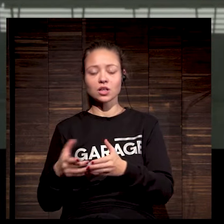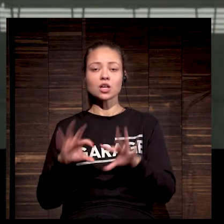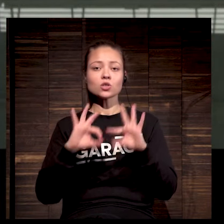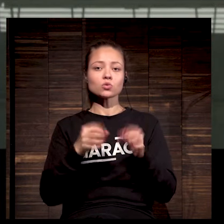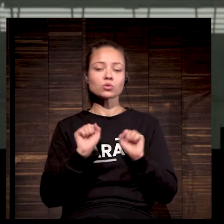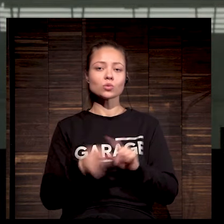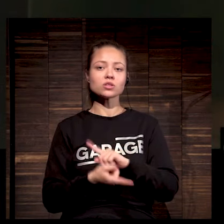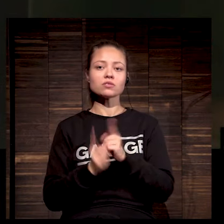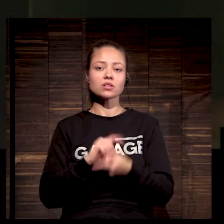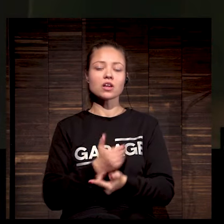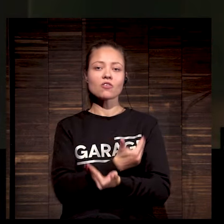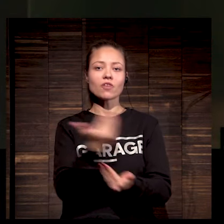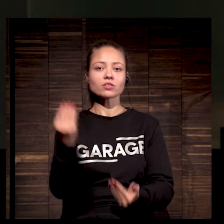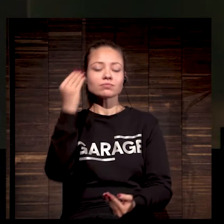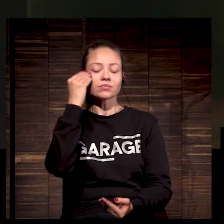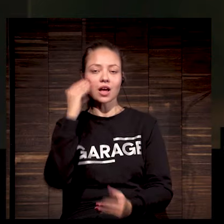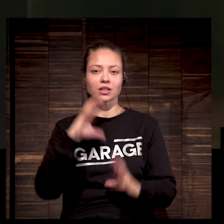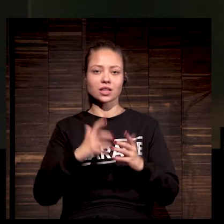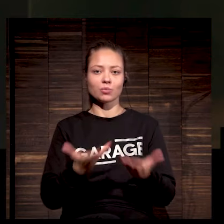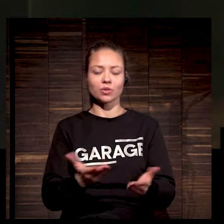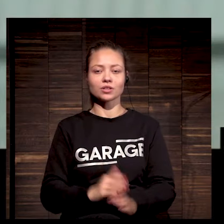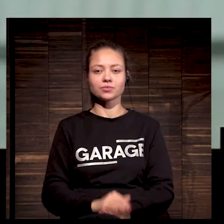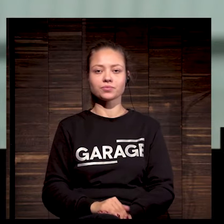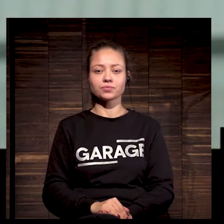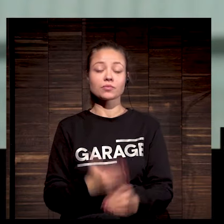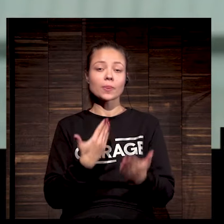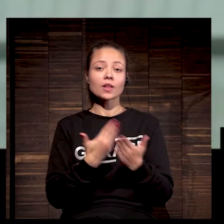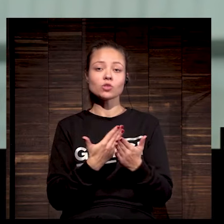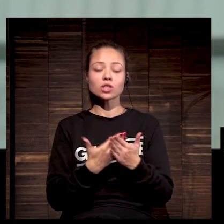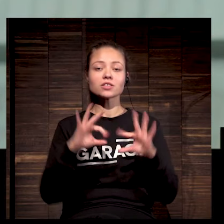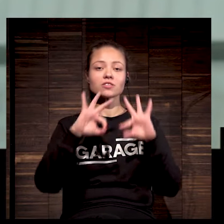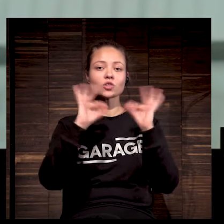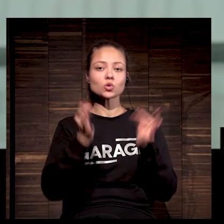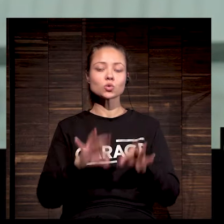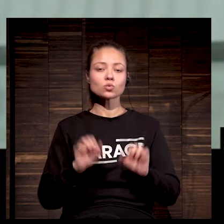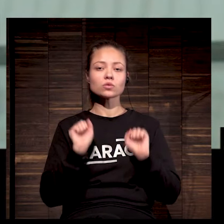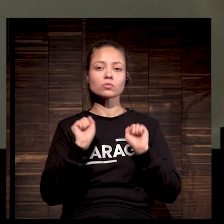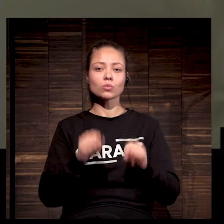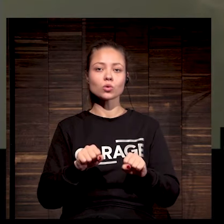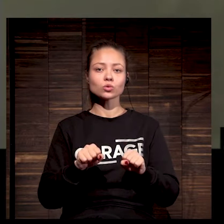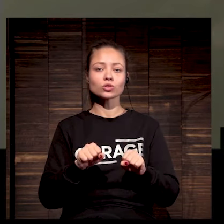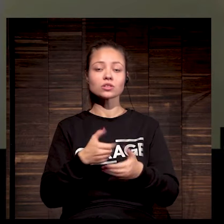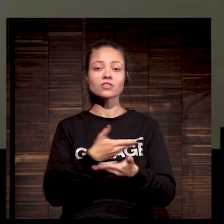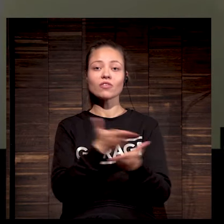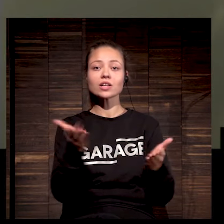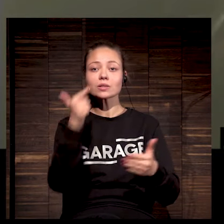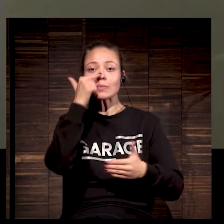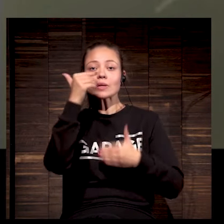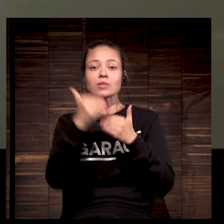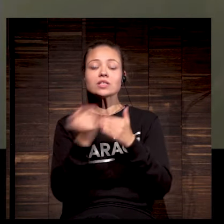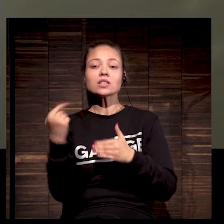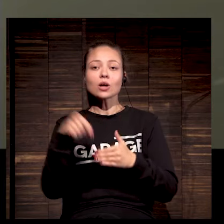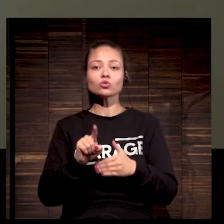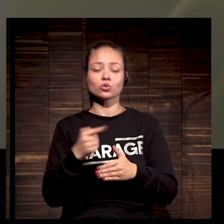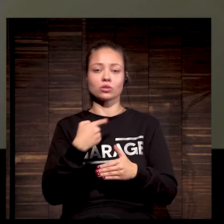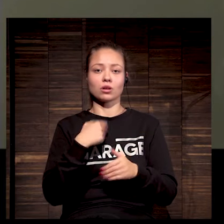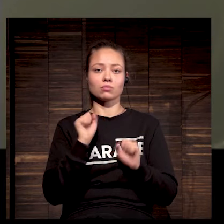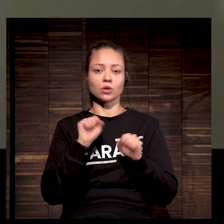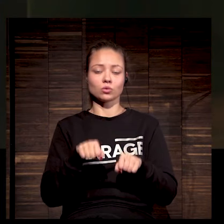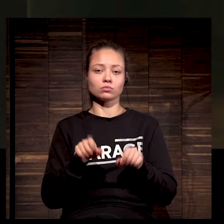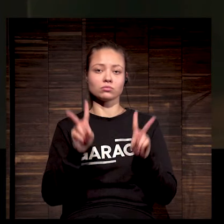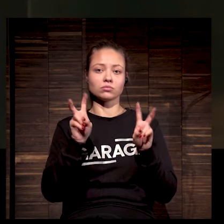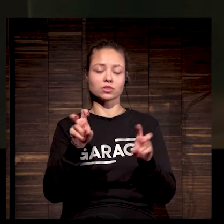трансформировать ваш взгляд на мир в частности искусство вас может приблизить к тому что я могу описать только